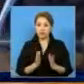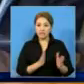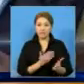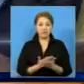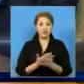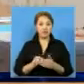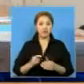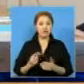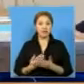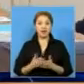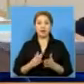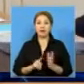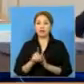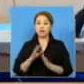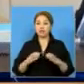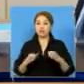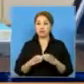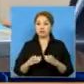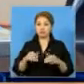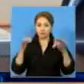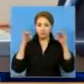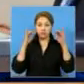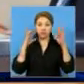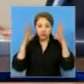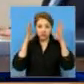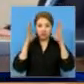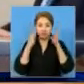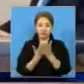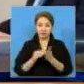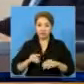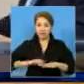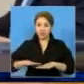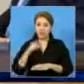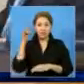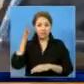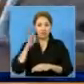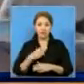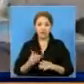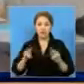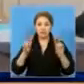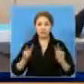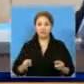и теологии, формирования архитектуры мечети в стране в соответствии с казахскими обычаями.